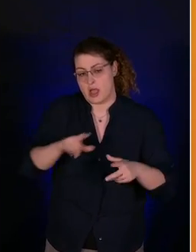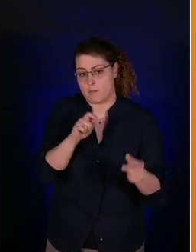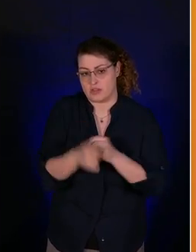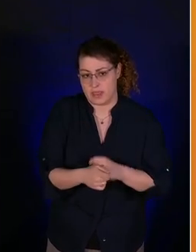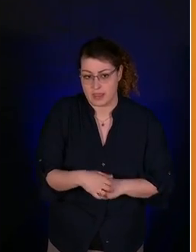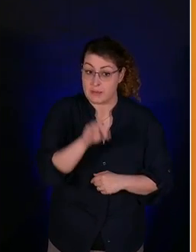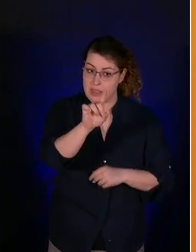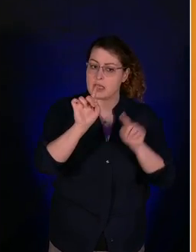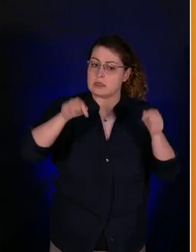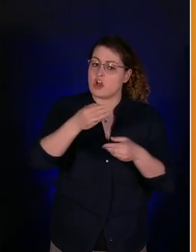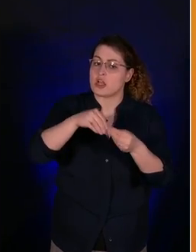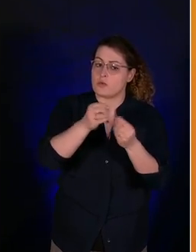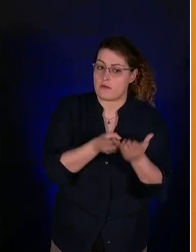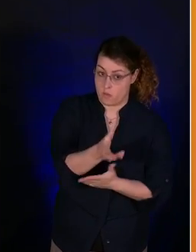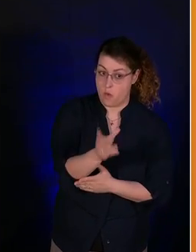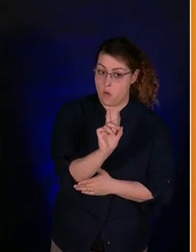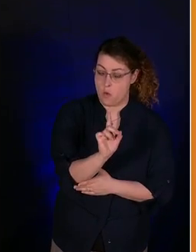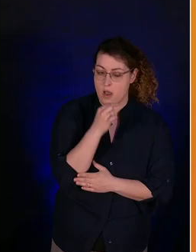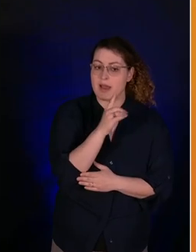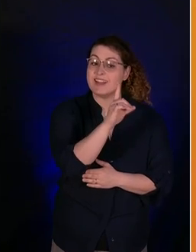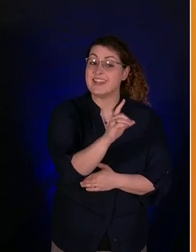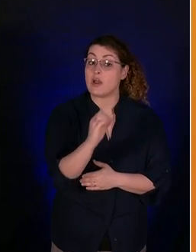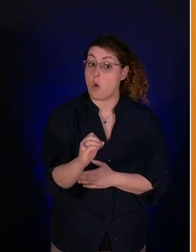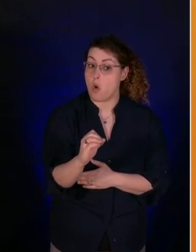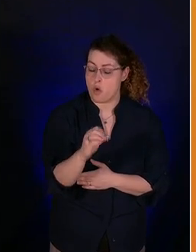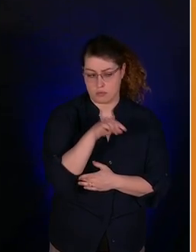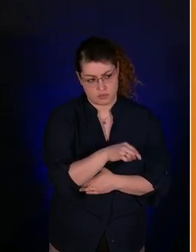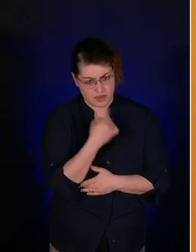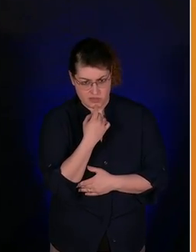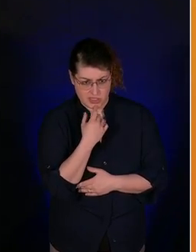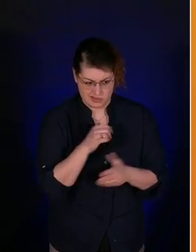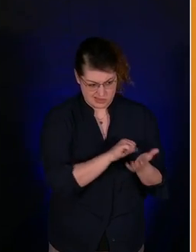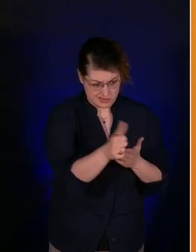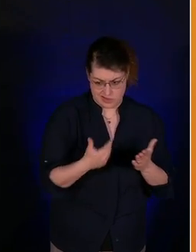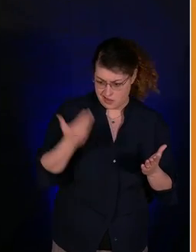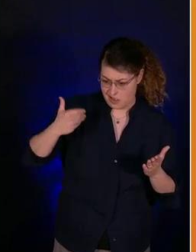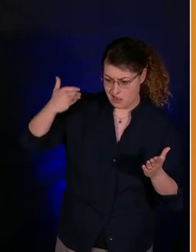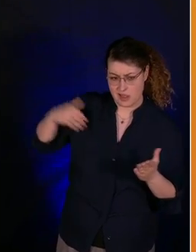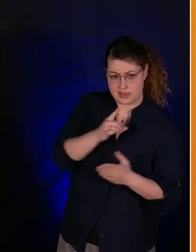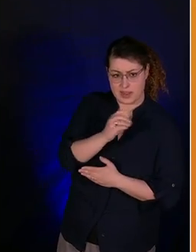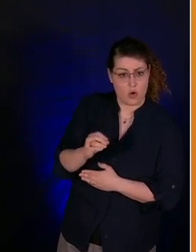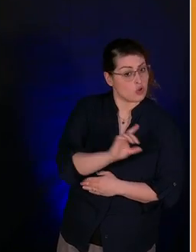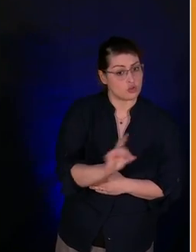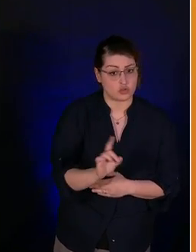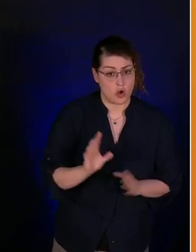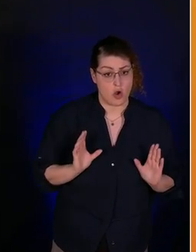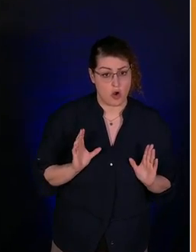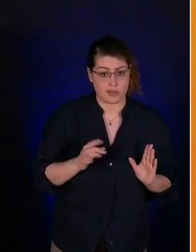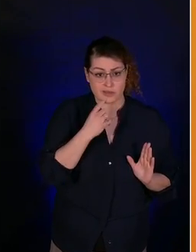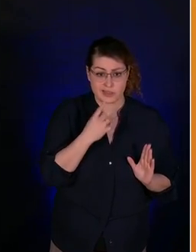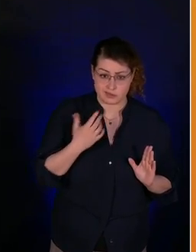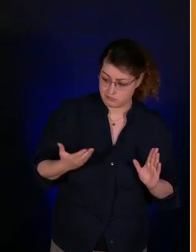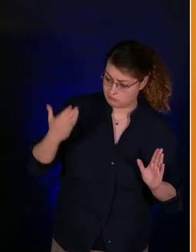précision tout de même. Un document d'orientation n'efface pas les précédents et n'a pas vocation à